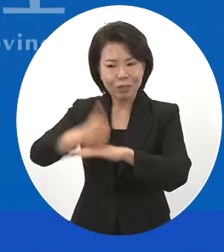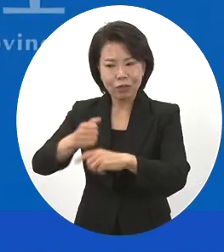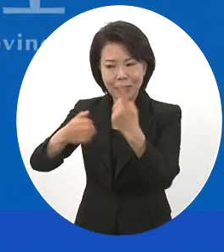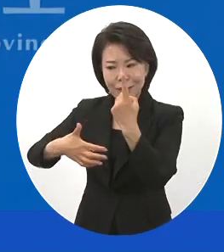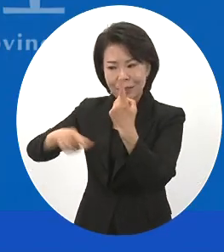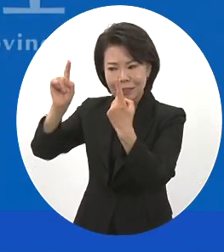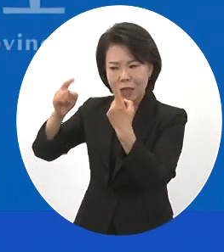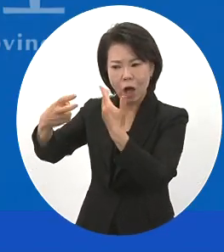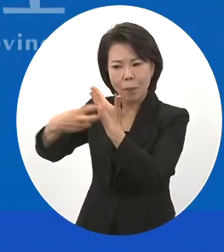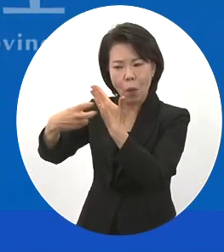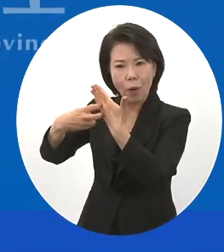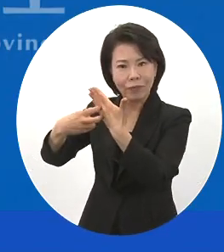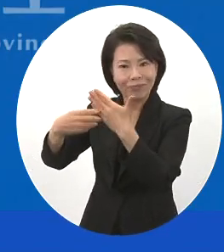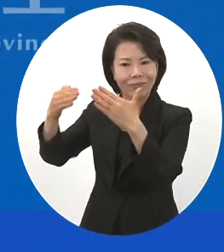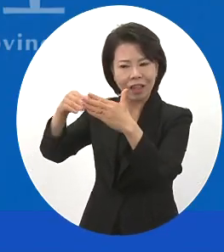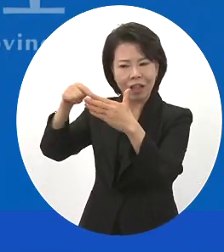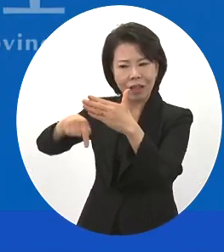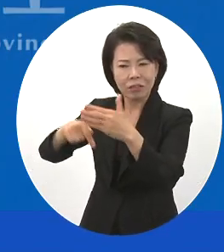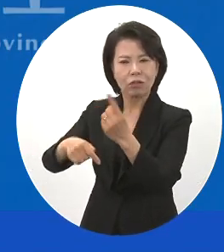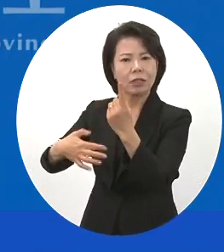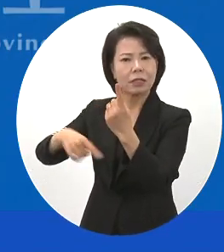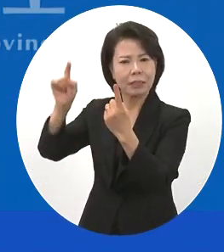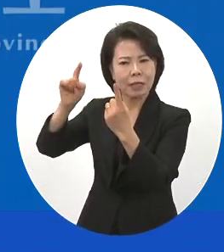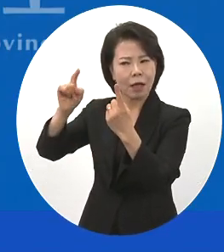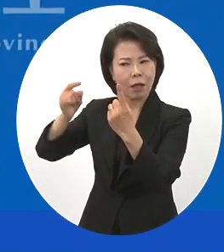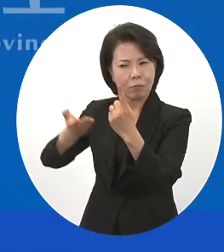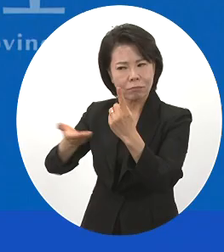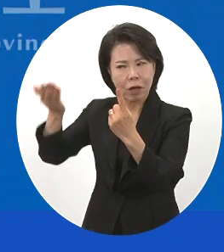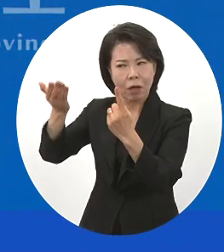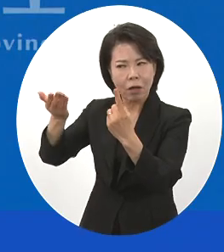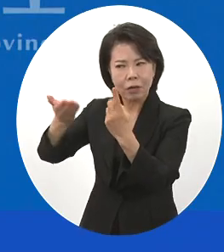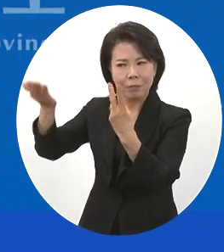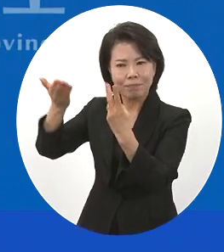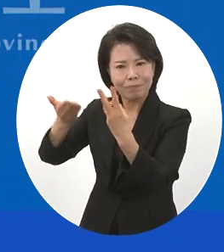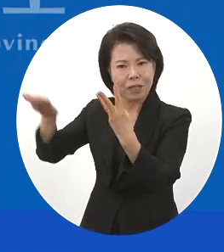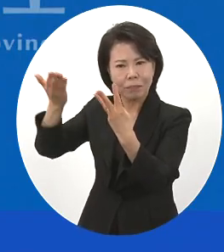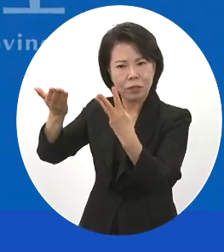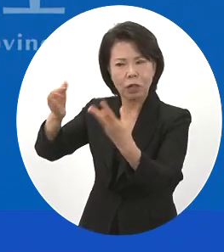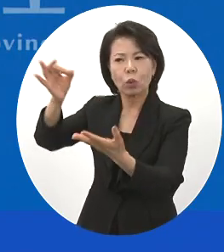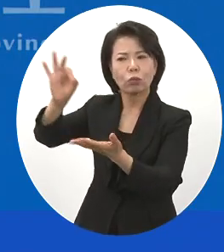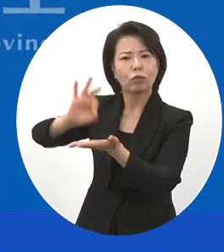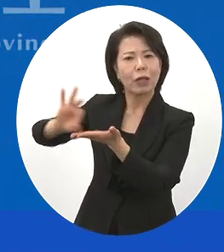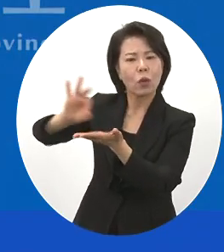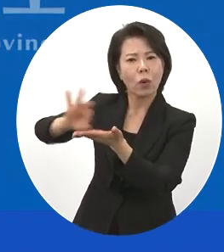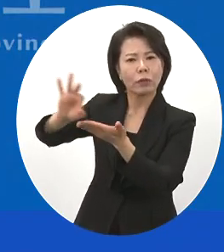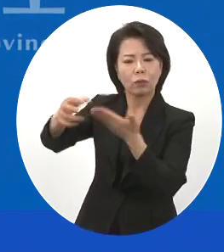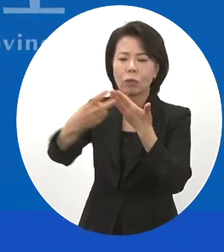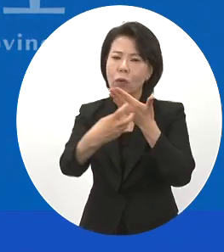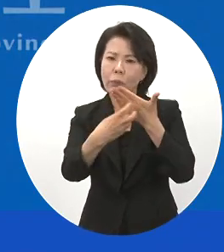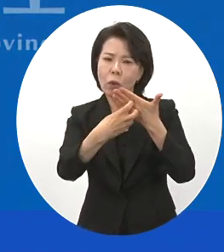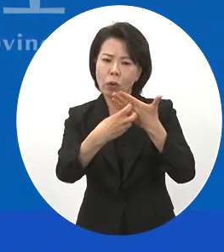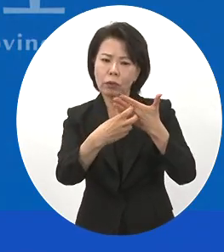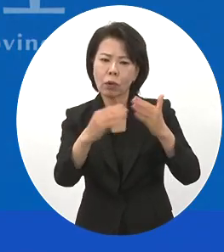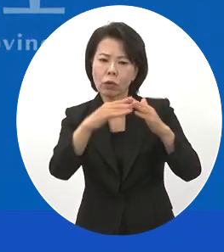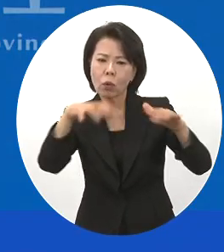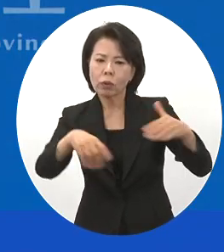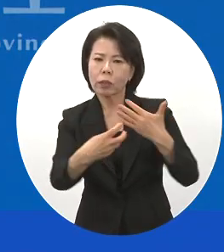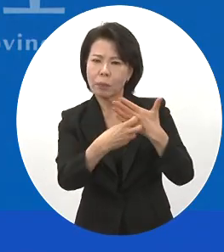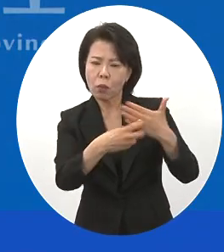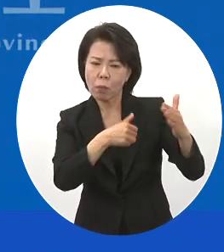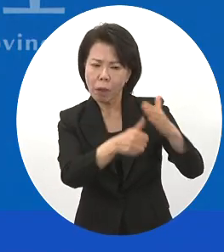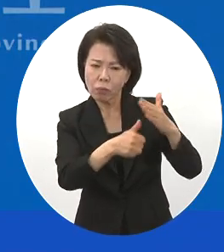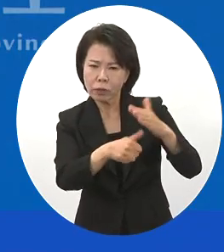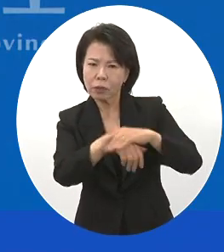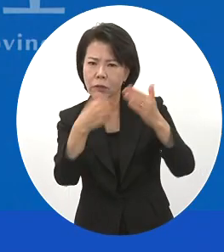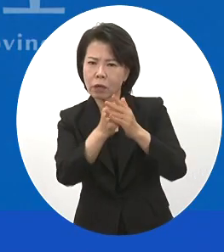우리 1차 의료 기관에서 1차 의료 단계에서 2차, 3차 가는 비용이나 병원 의원 내방